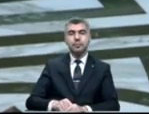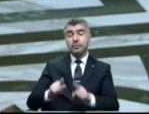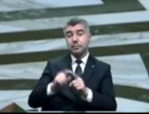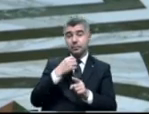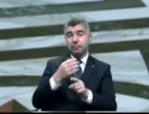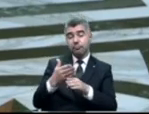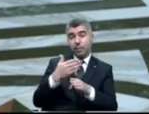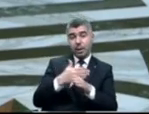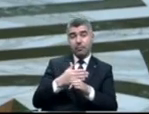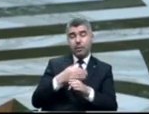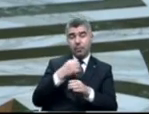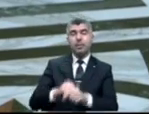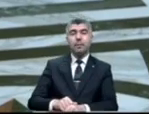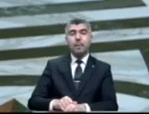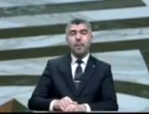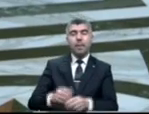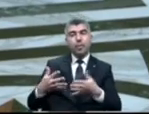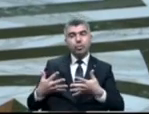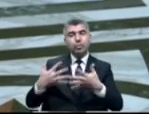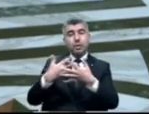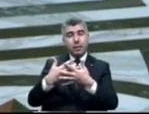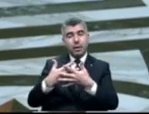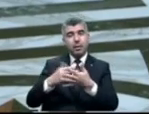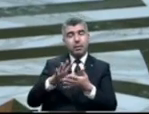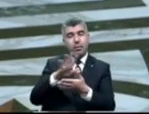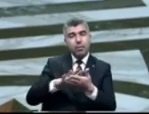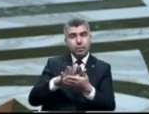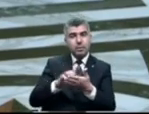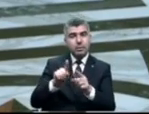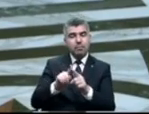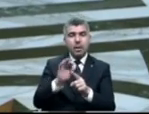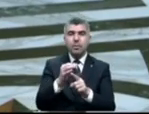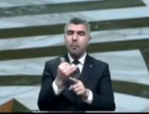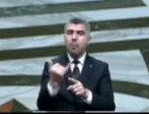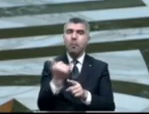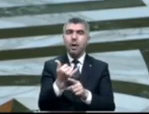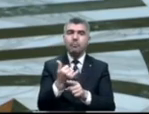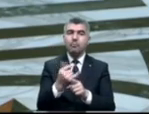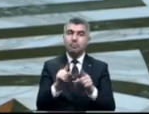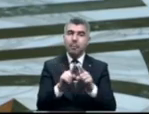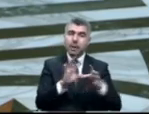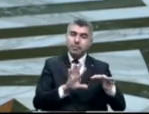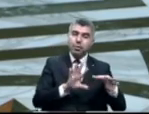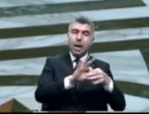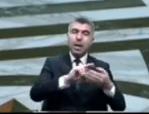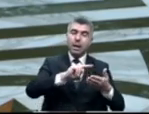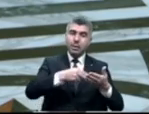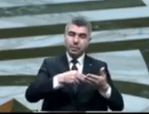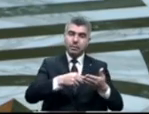جاء في الكلمة السيد المستشار المحترم، فالتجميع طبعا هي واحد الآلية جد مهمة اللي كان يروها في هذه الشراكة،